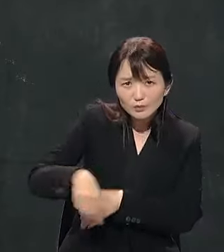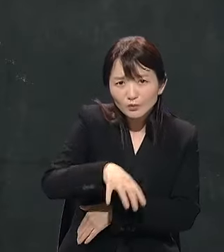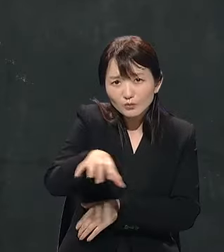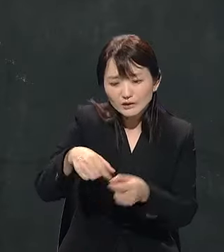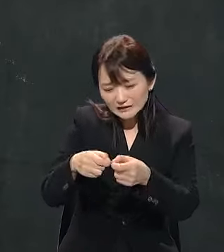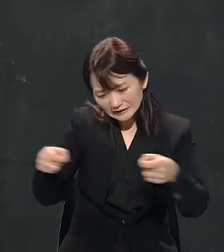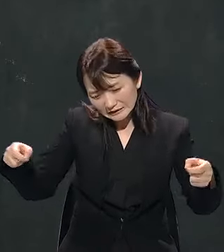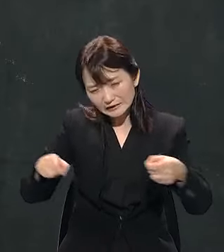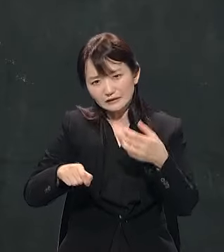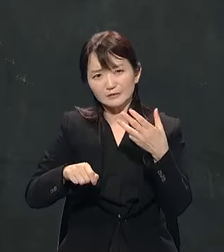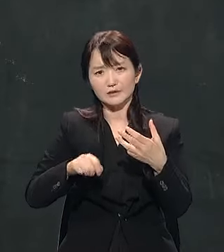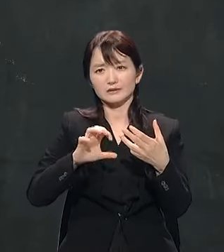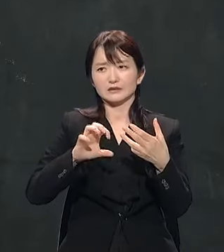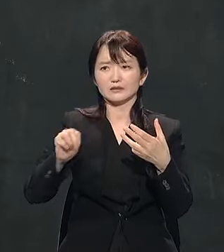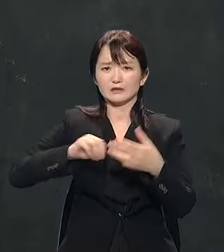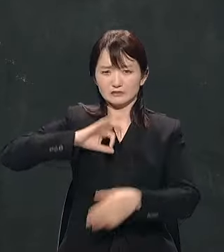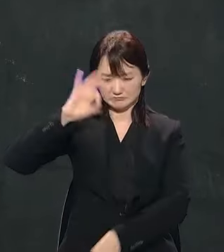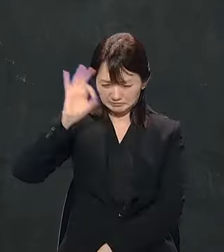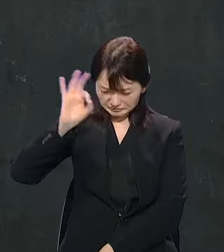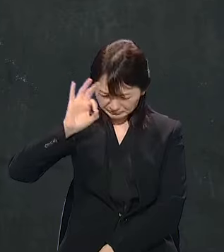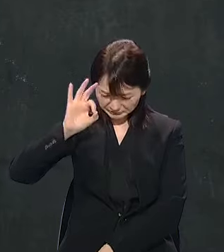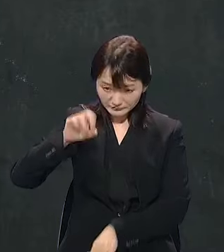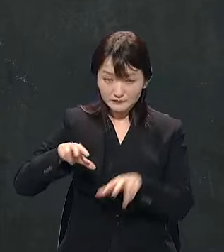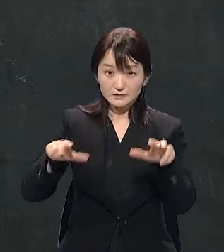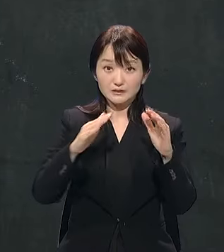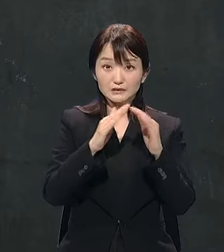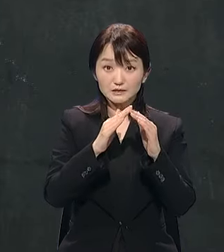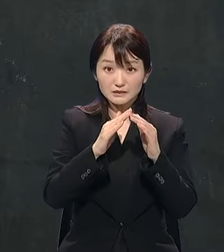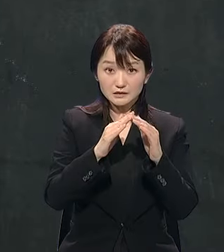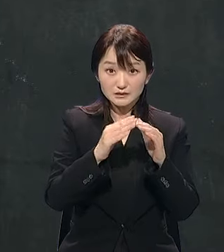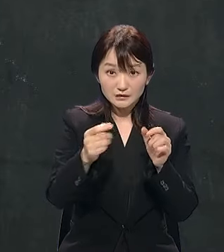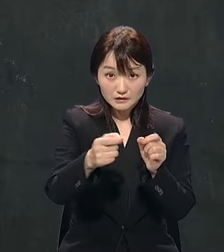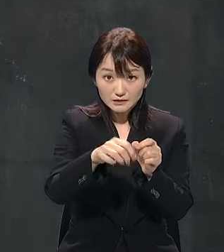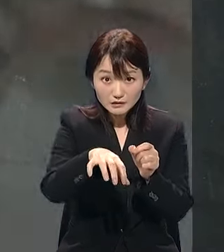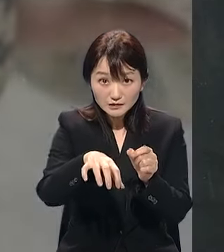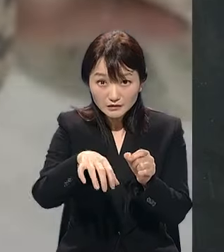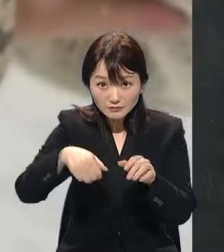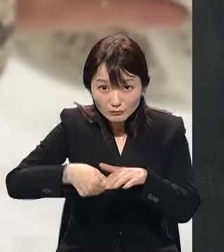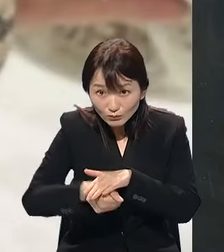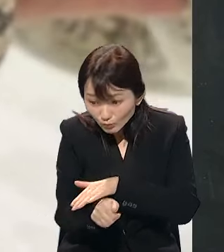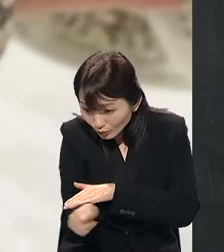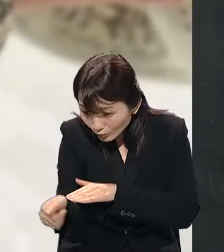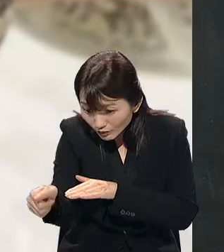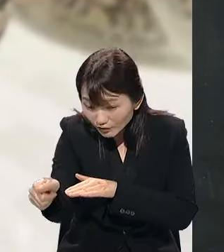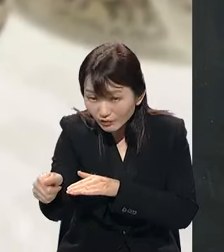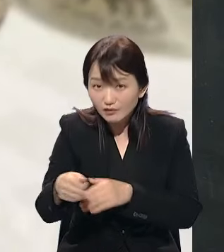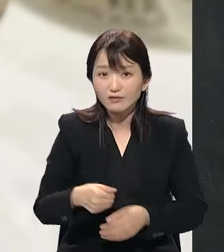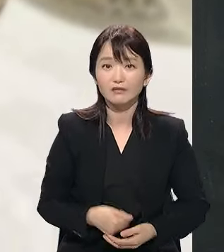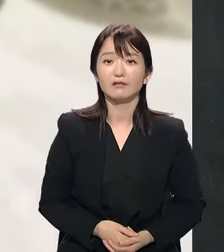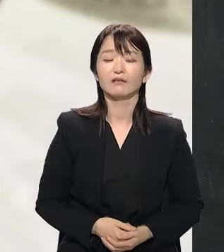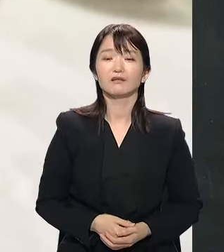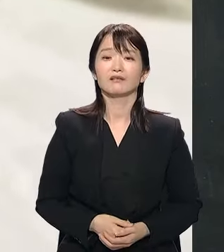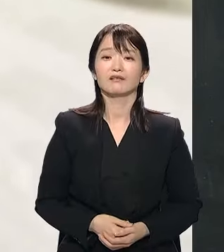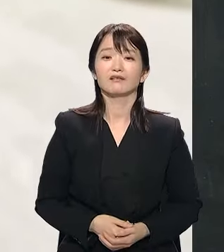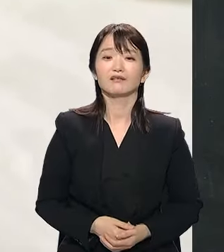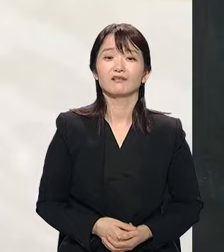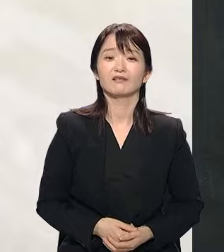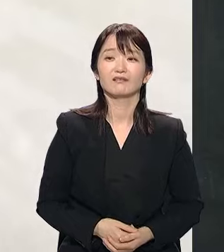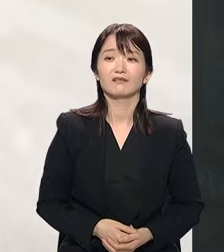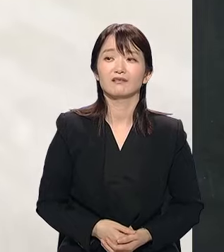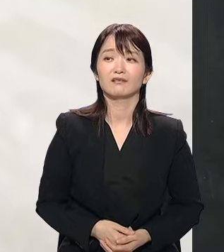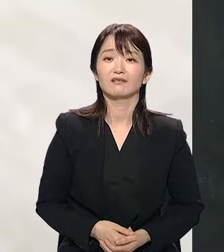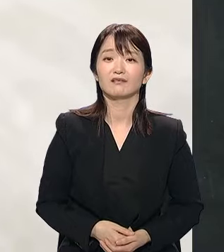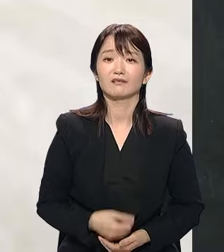정도 된다는 걸 찾고 있는 겁니다. 아니, 지금 주택가 한복판에 제가 지금 돌아다니고 있다는 겁니까? 네, 예? 그렇습니다. 아니,